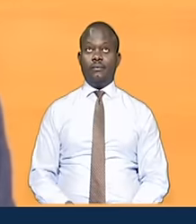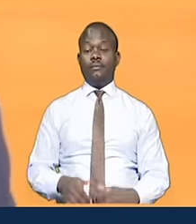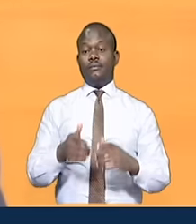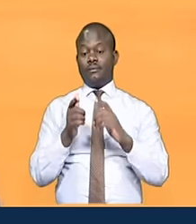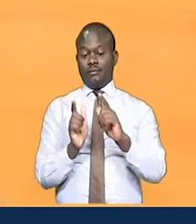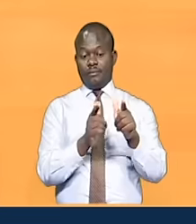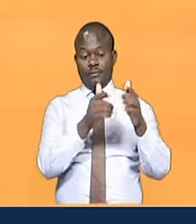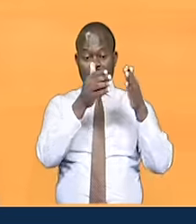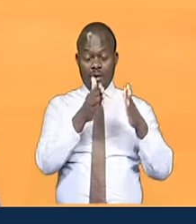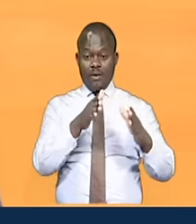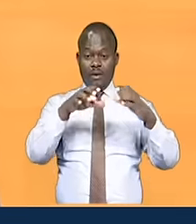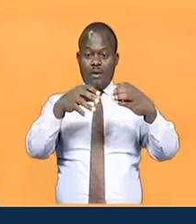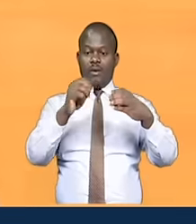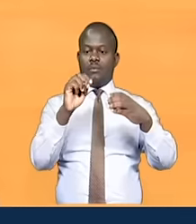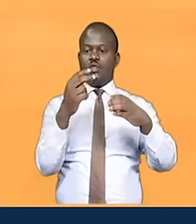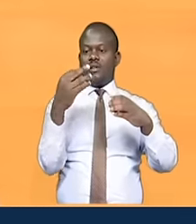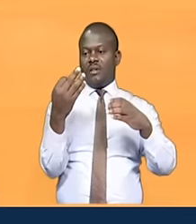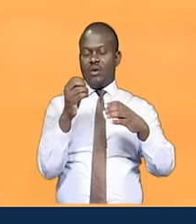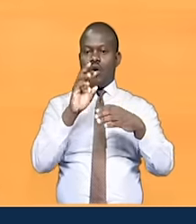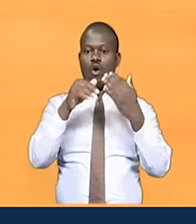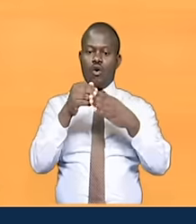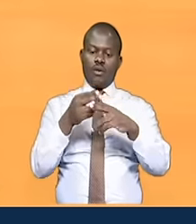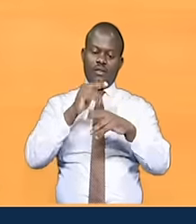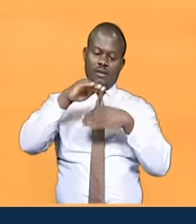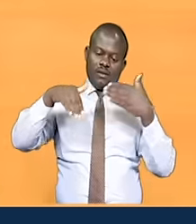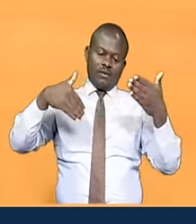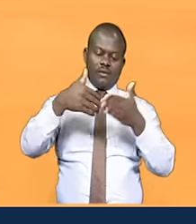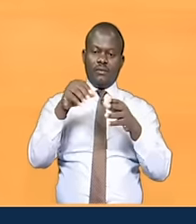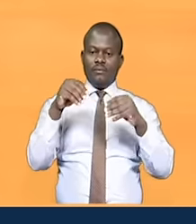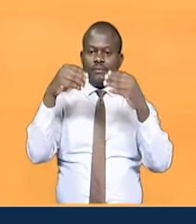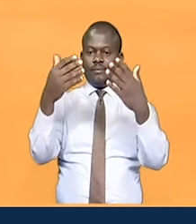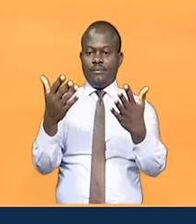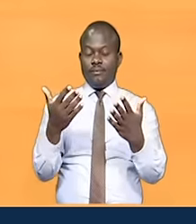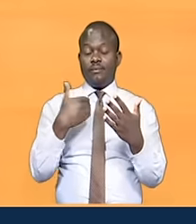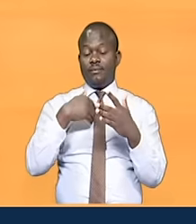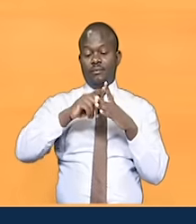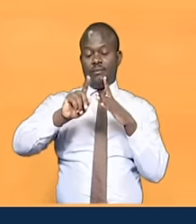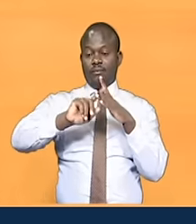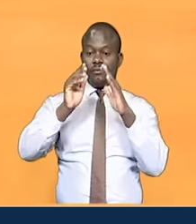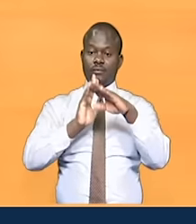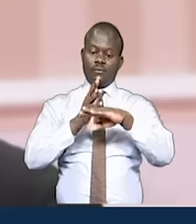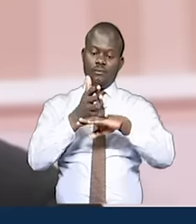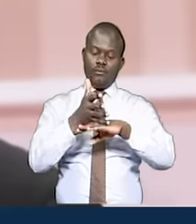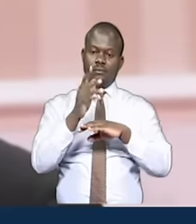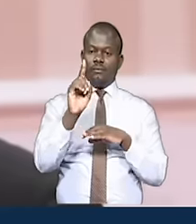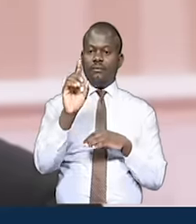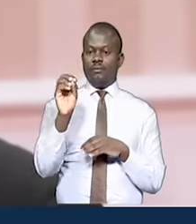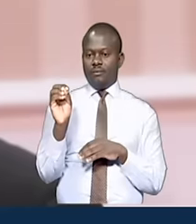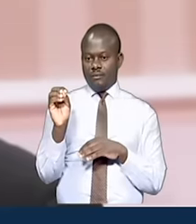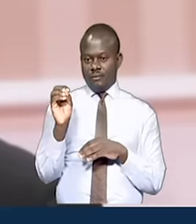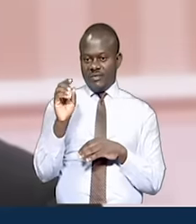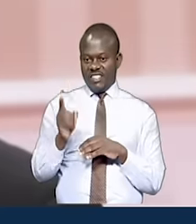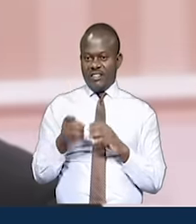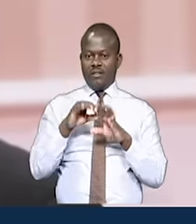Abarwanyi ba M23 cyangwa se izina ryose wabaha bafite impunzi zisaga 100,000 zo mu